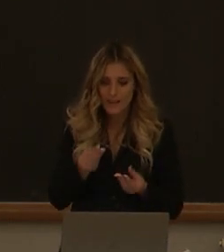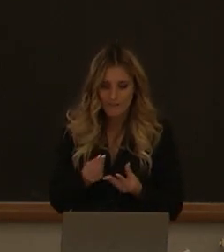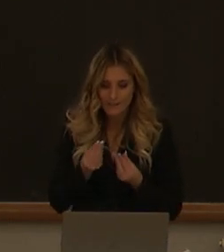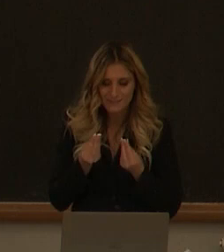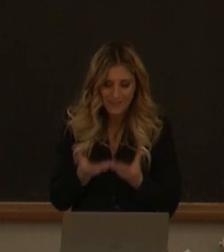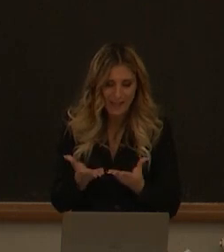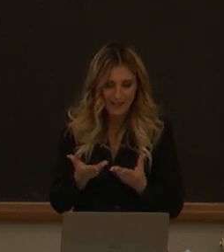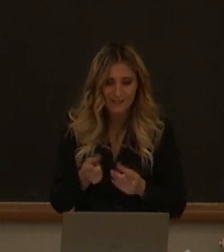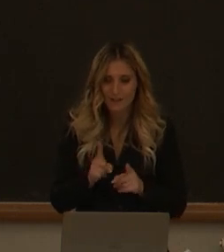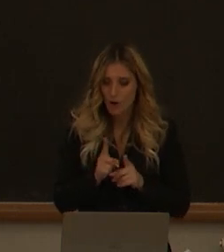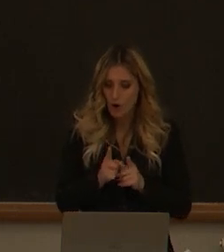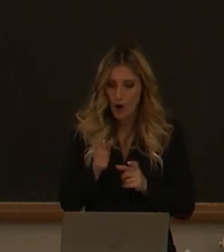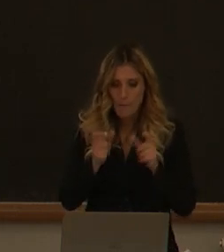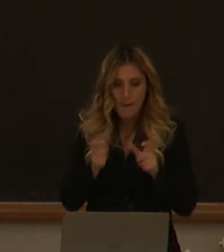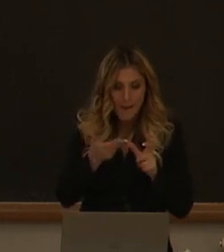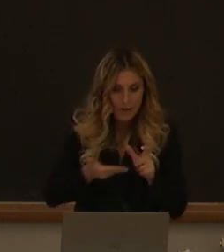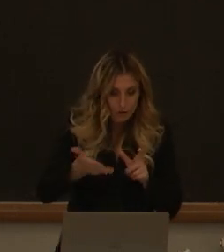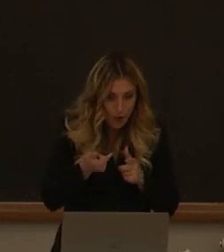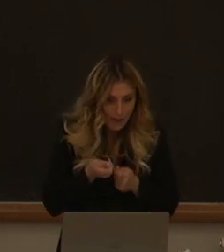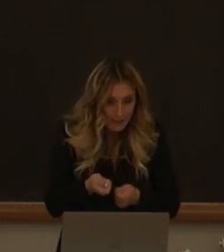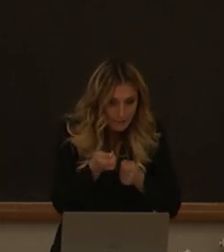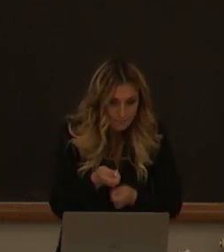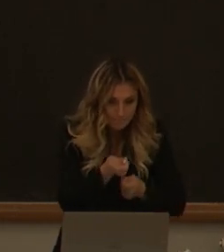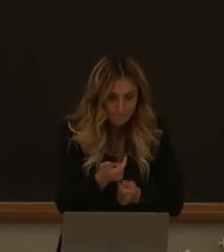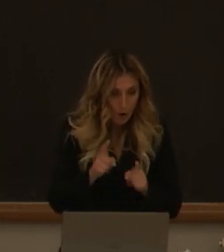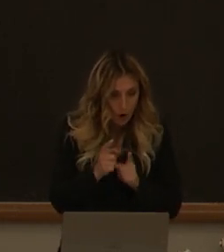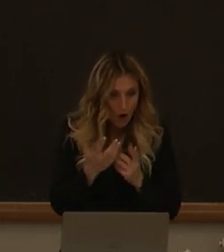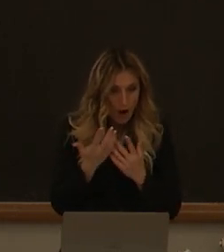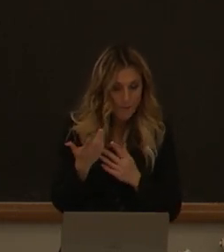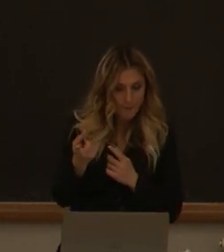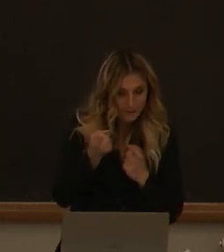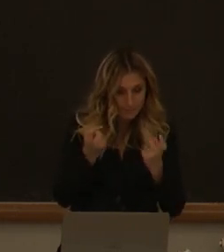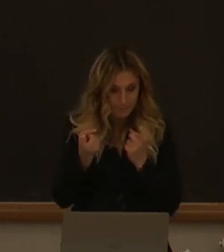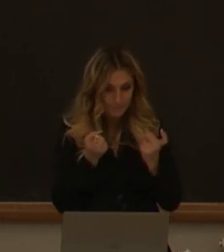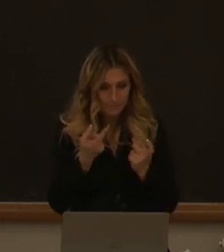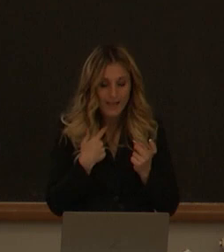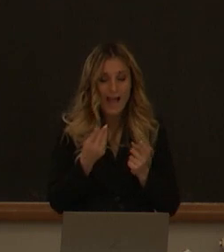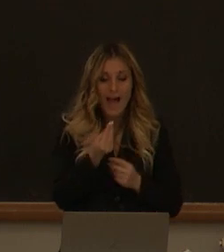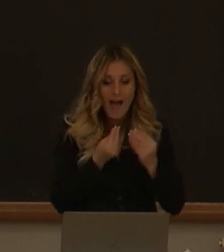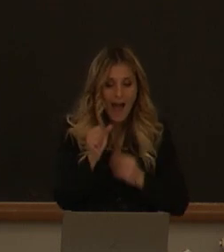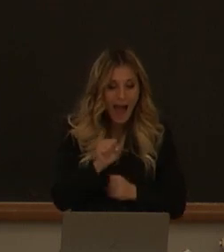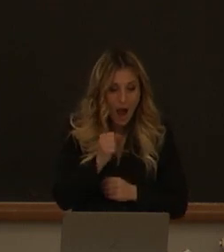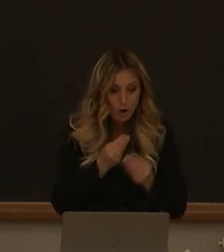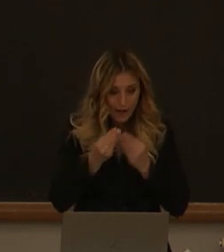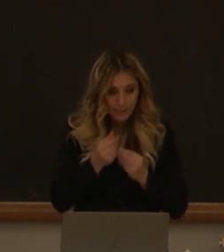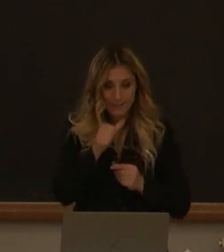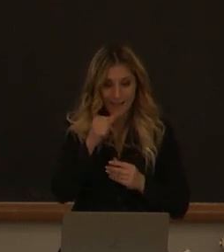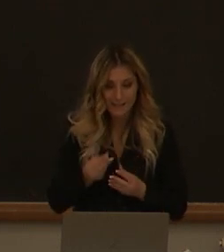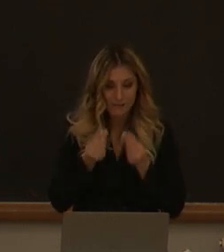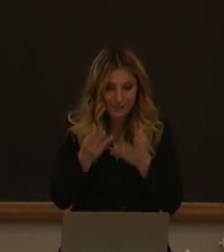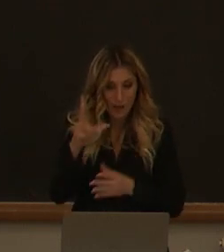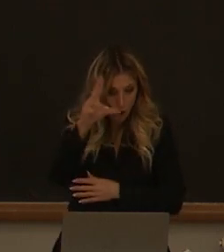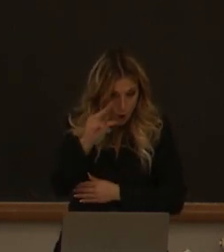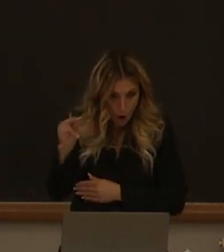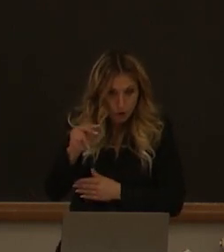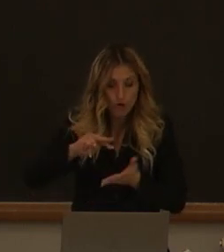sostanzialmente a coinvolgere il cittadino in questo processo, a coinvolgere il settore agroalimentare, a far conoscere quelle che